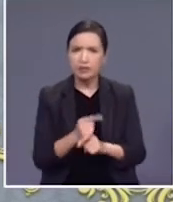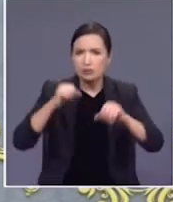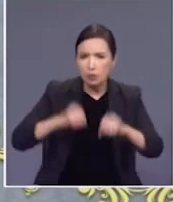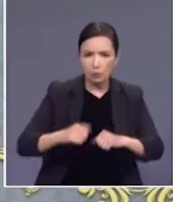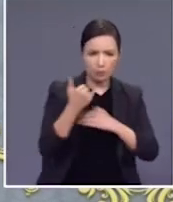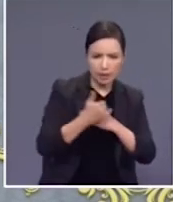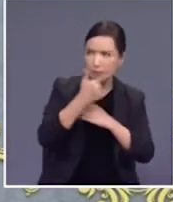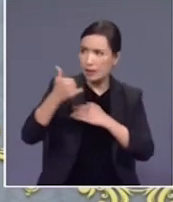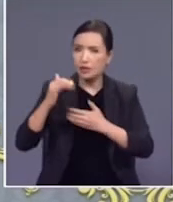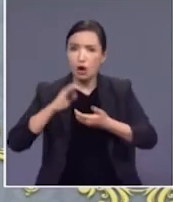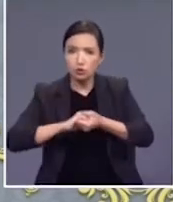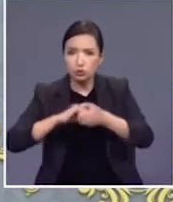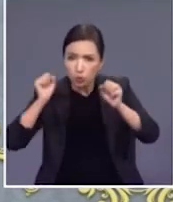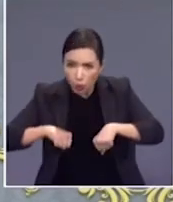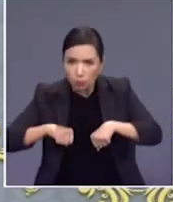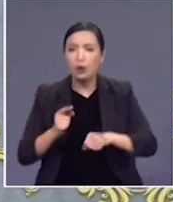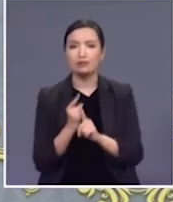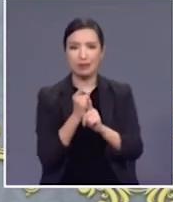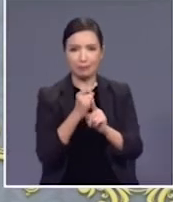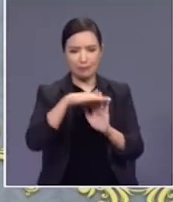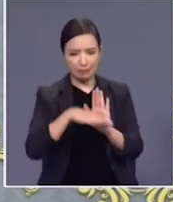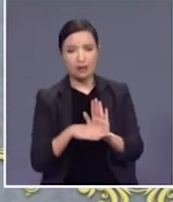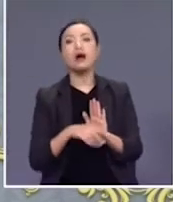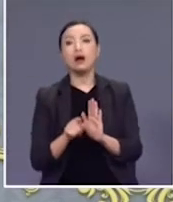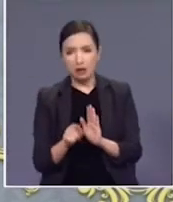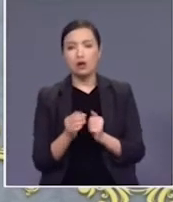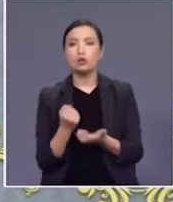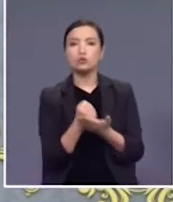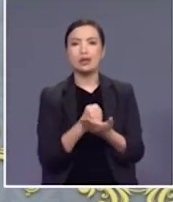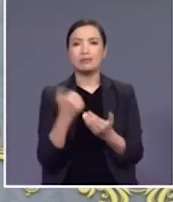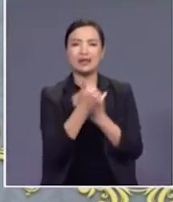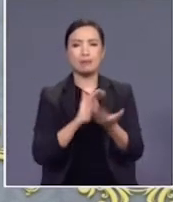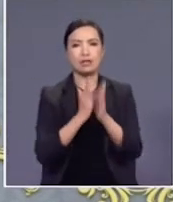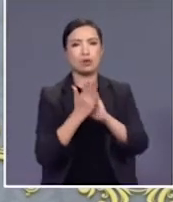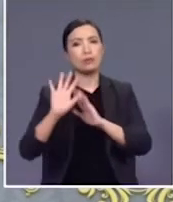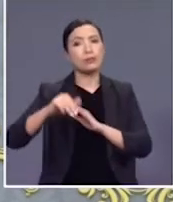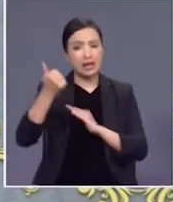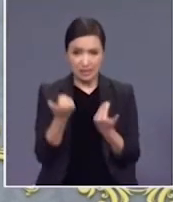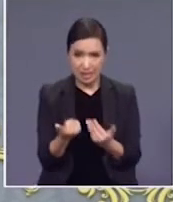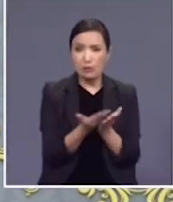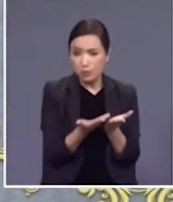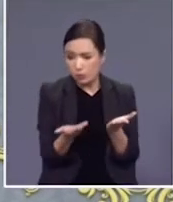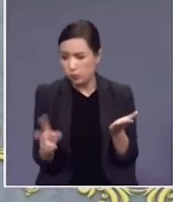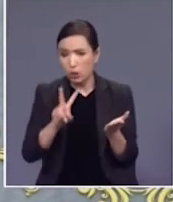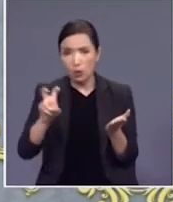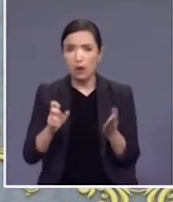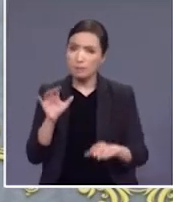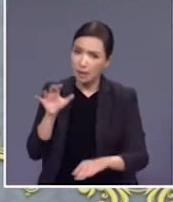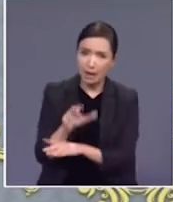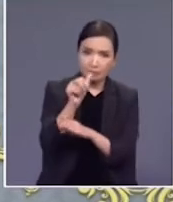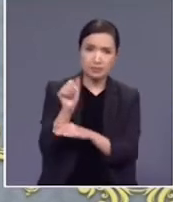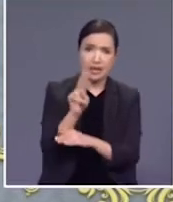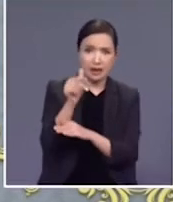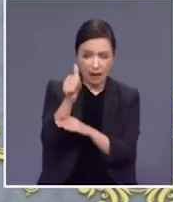เทศรวมทั้งเป็นเครื่องมือในการปฏิรูปประเทศอีกด้วยปัจจุบันมีผลบังคับใช้แล้วเกือบ200ฉบับนะครับภายในเวลา2ปี